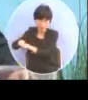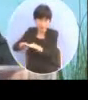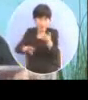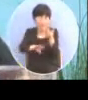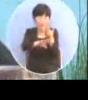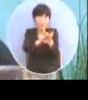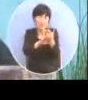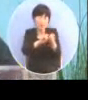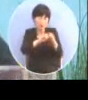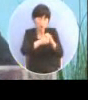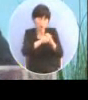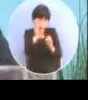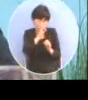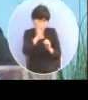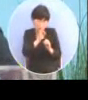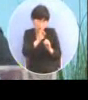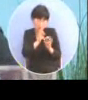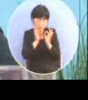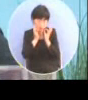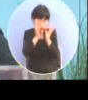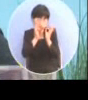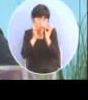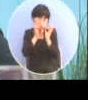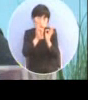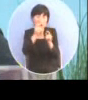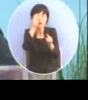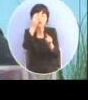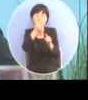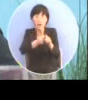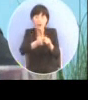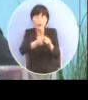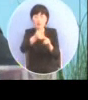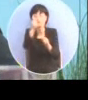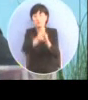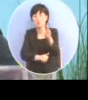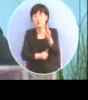đi phúc âm mà chúng ta nắm chắc những cái khác, kết cục sẽ dẫn đến thất bại cho chúng ta mà